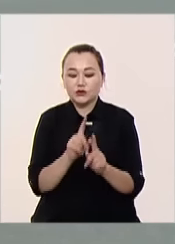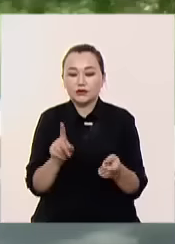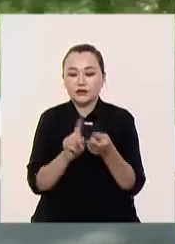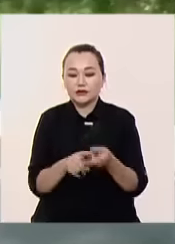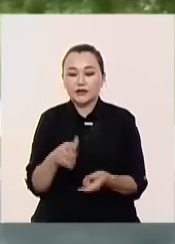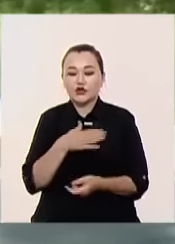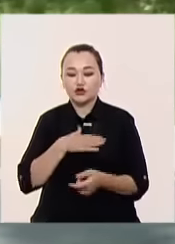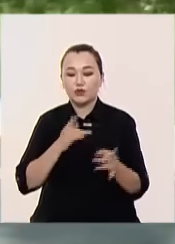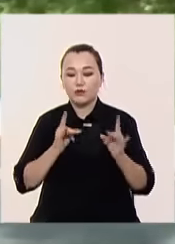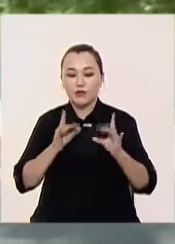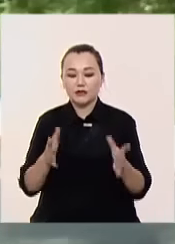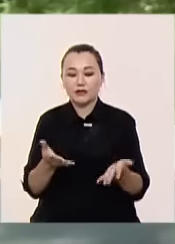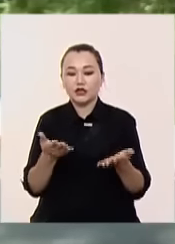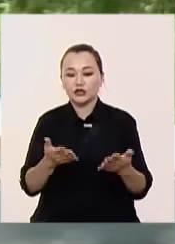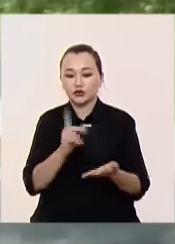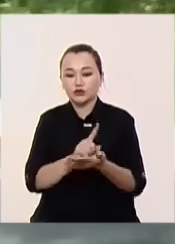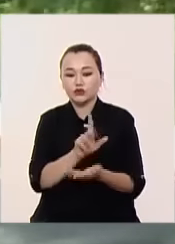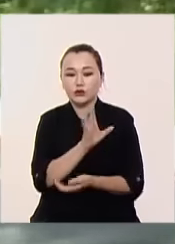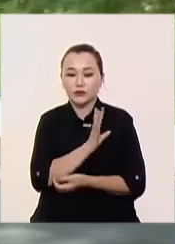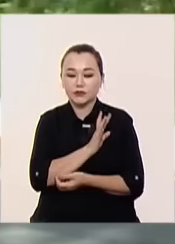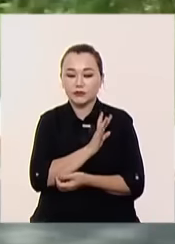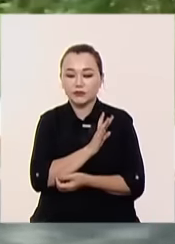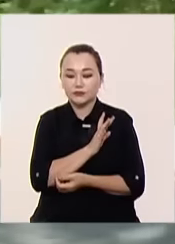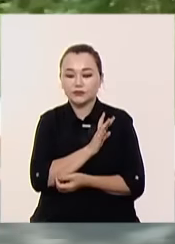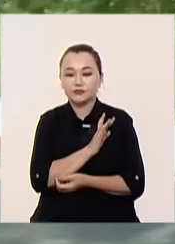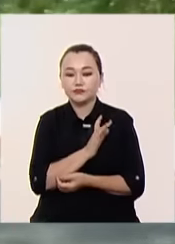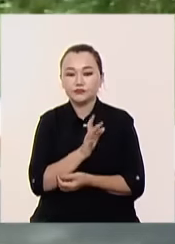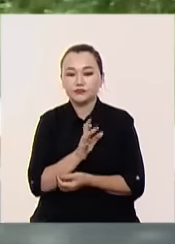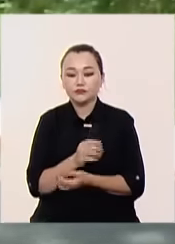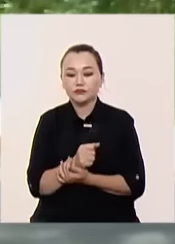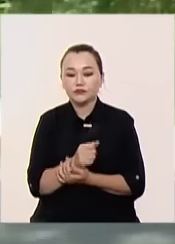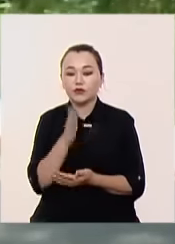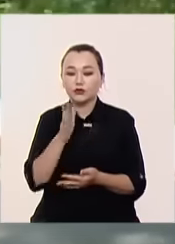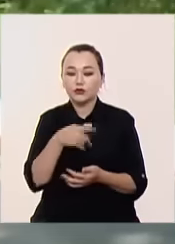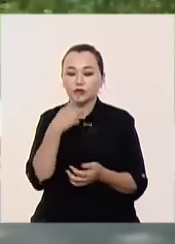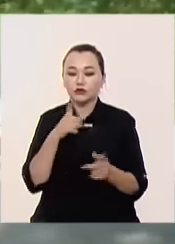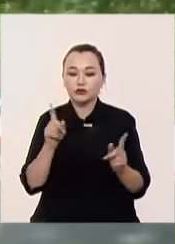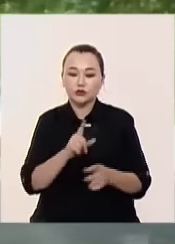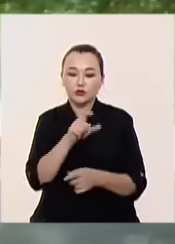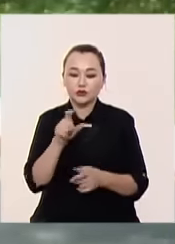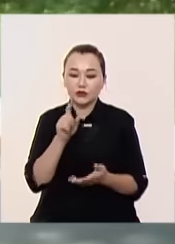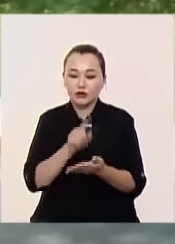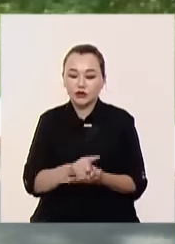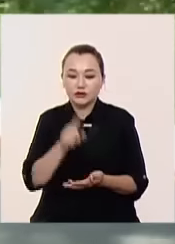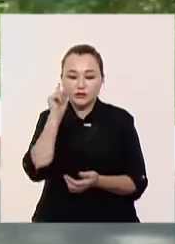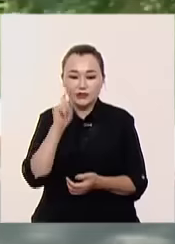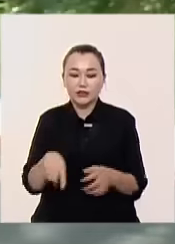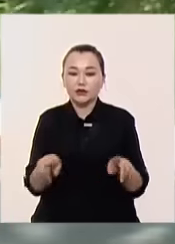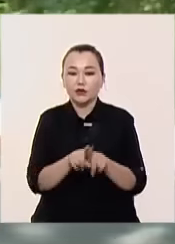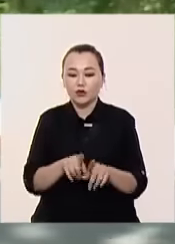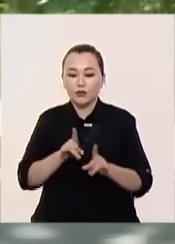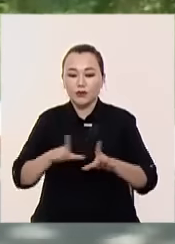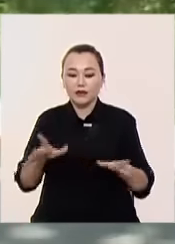нашего праздника, то, естественно, конечно, он должен быть. Вот это, как будем говорить, что люди должны знать, что есть такой